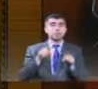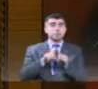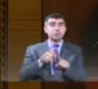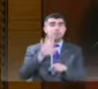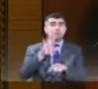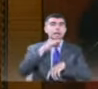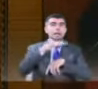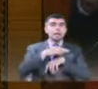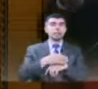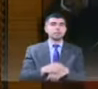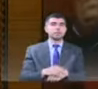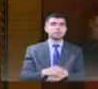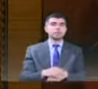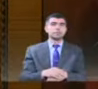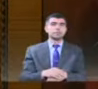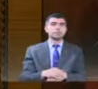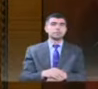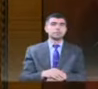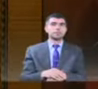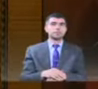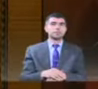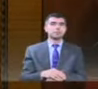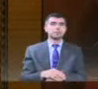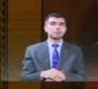5 دقائق، داكشي علاش بديت بالعشر ديال الوقت.